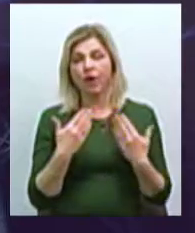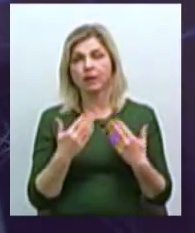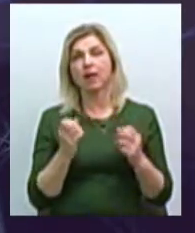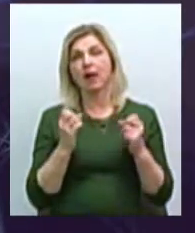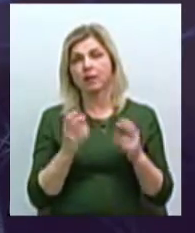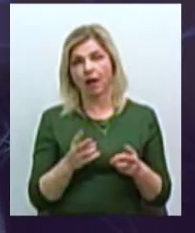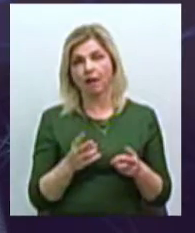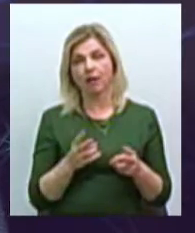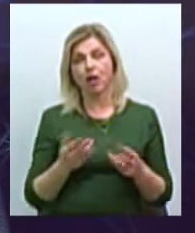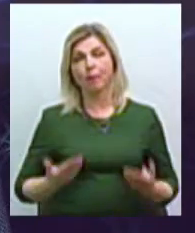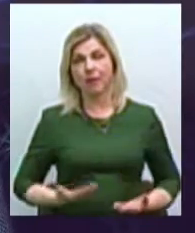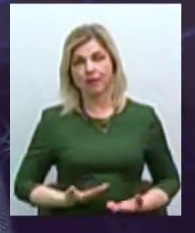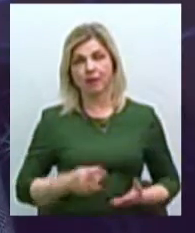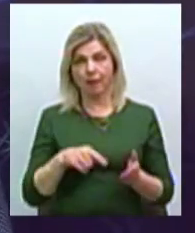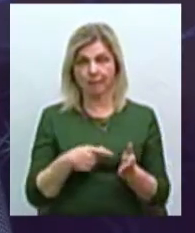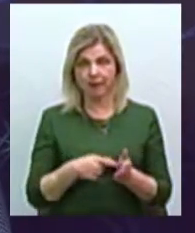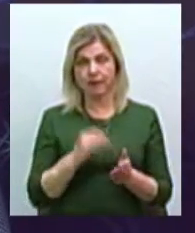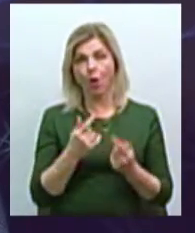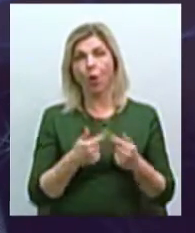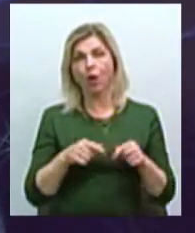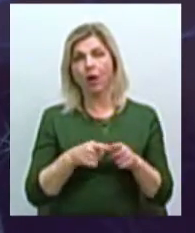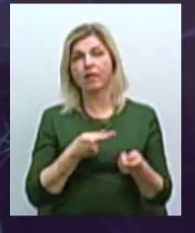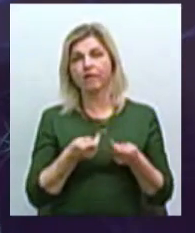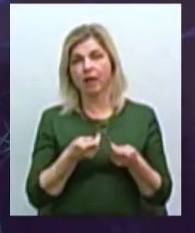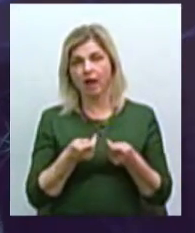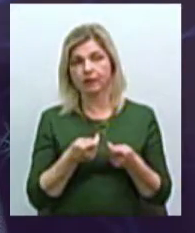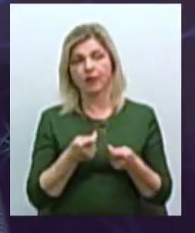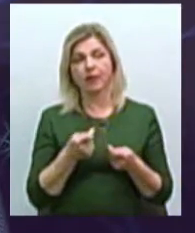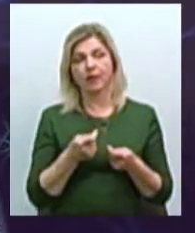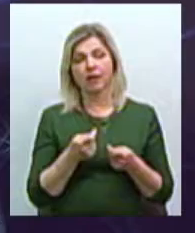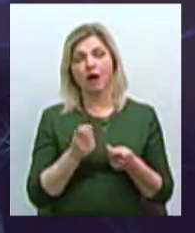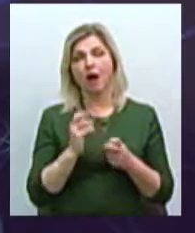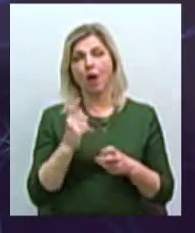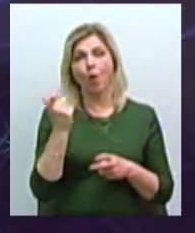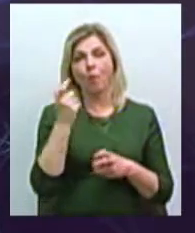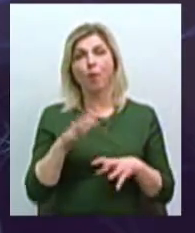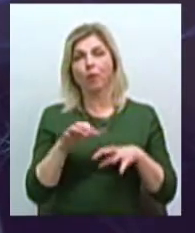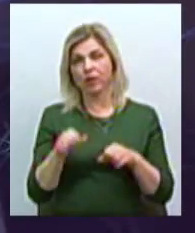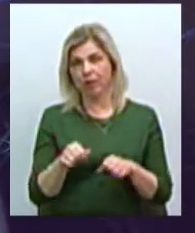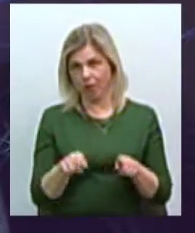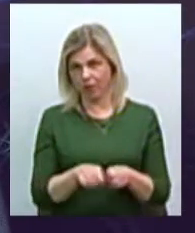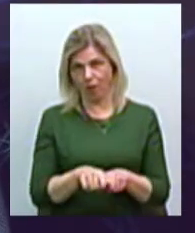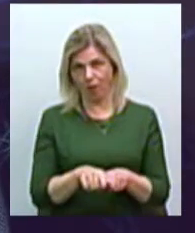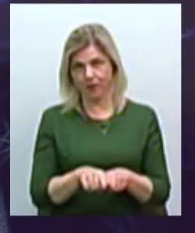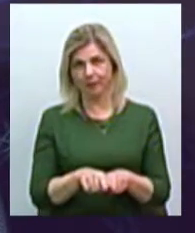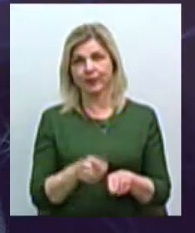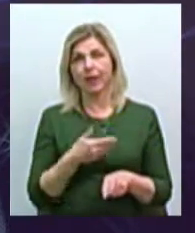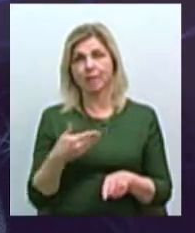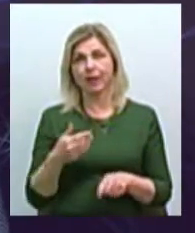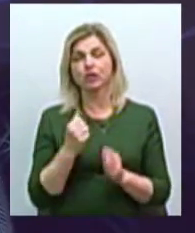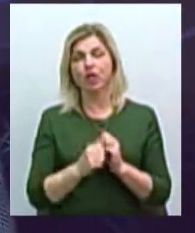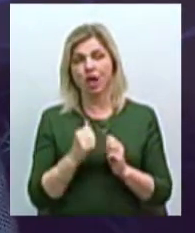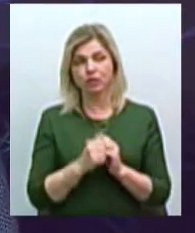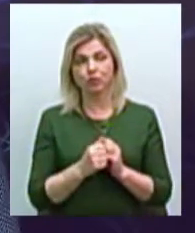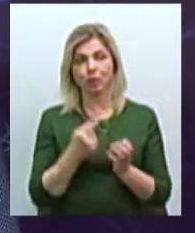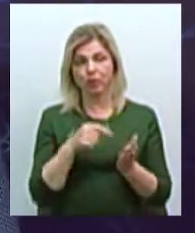з мешканцем міста, так і з органом влади, з точки зору монополіста, є однаковим. Тому ми дуже часто стикаємося